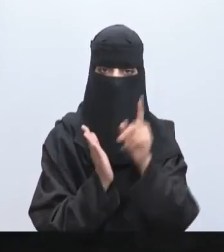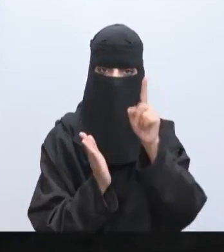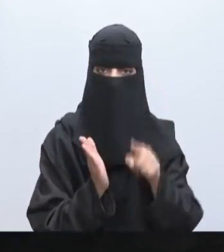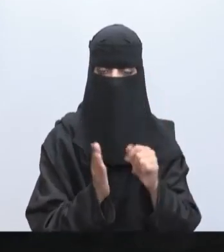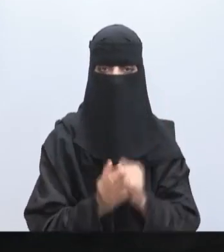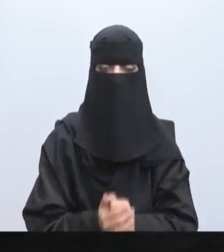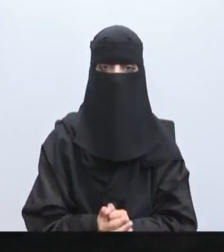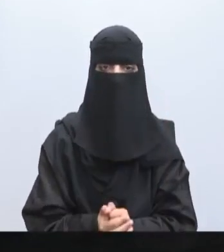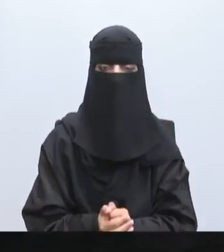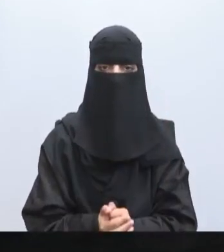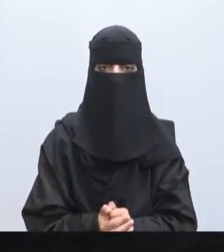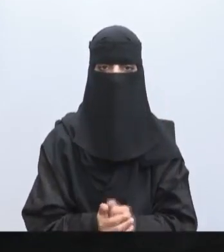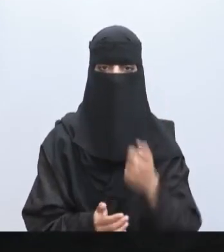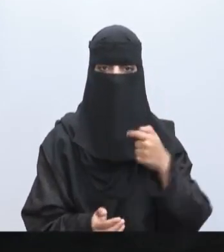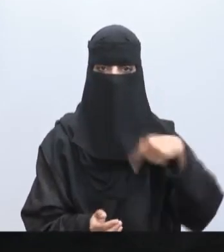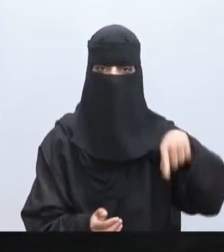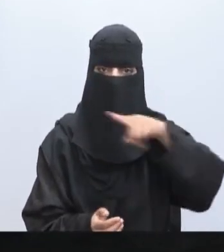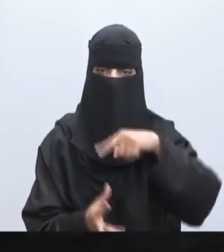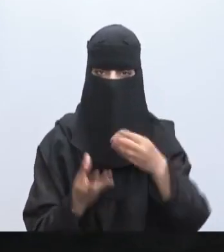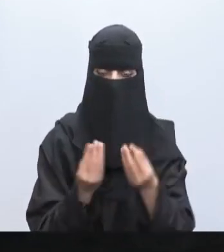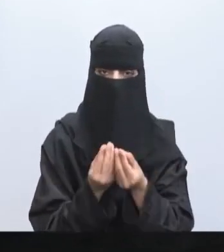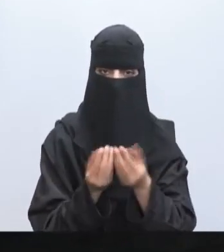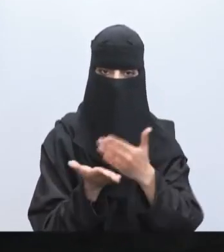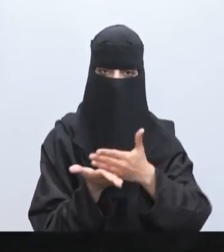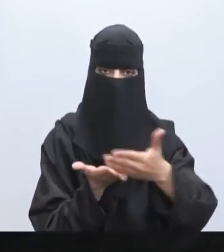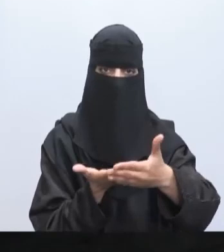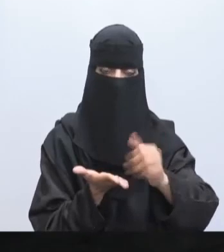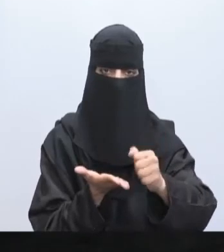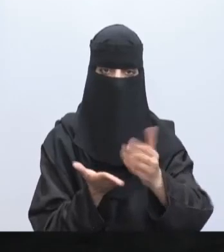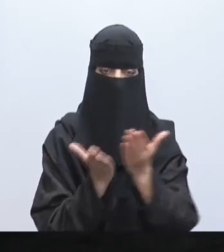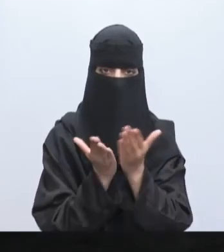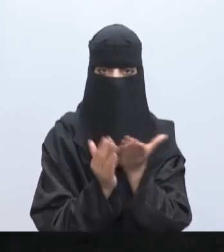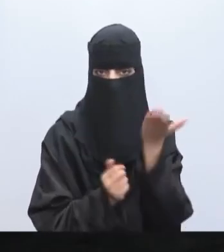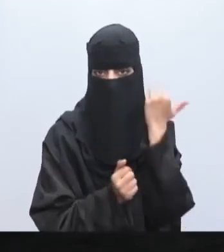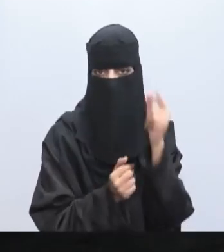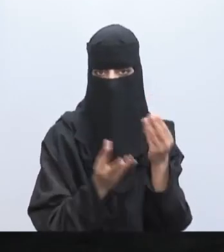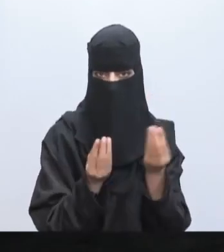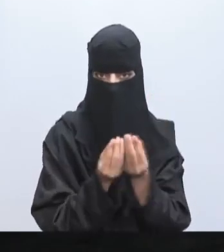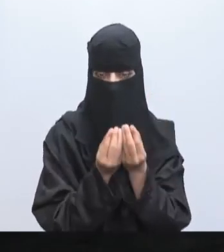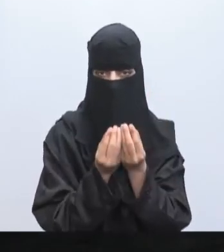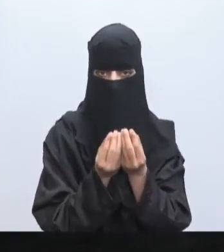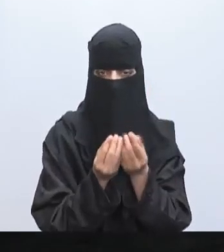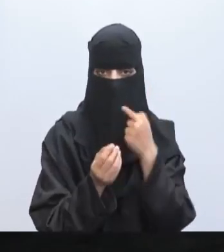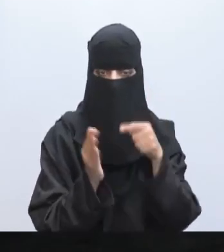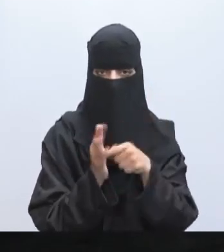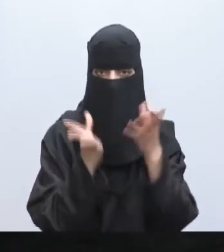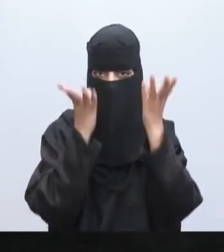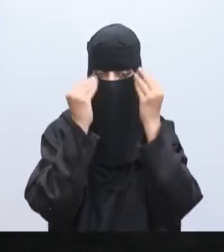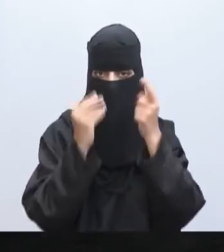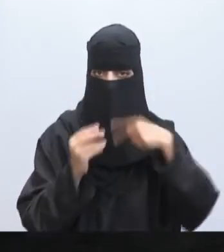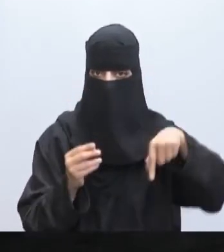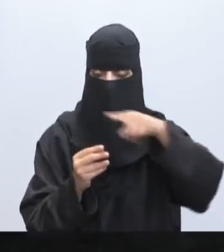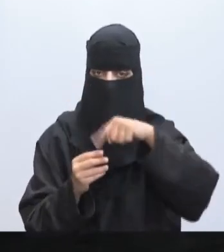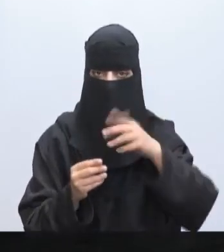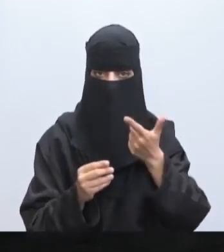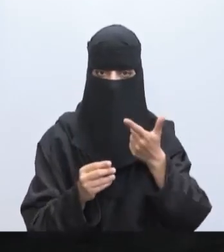لهذا اليوم انا وانتم نكمل ما اخذناه في الدرس السابق حينما تعرفت انا